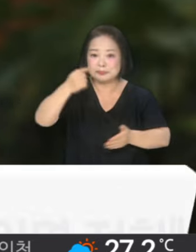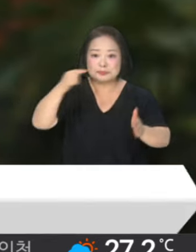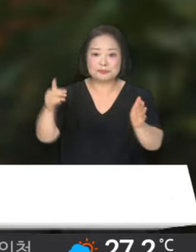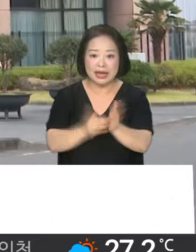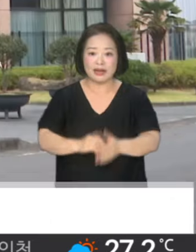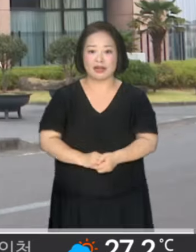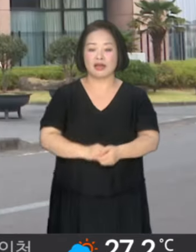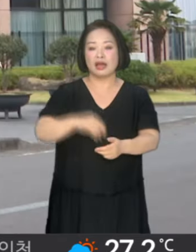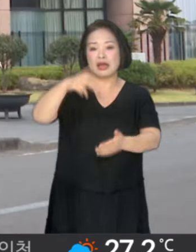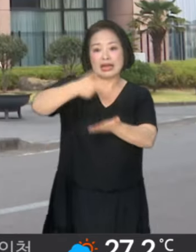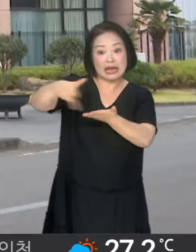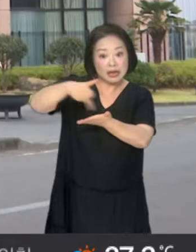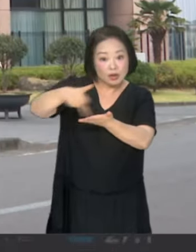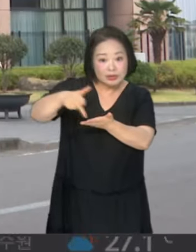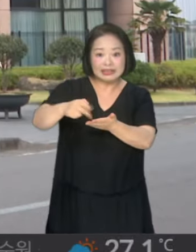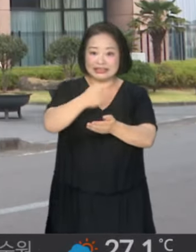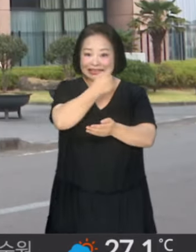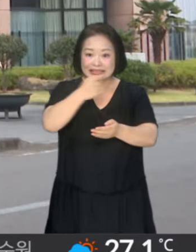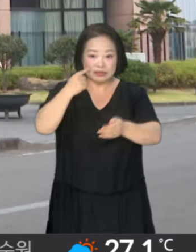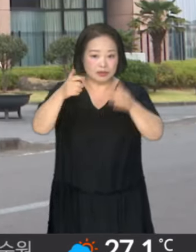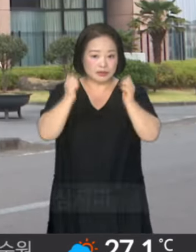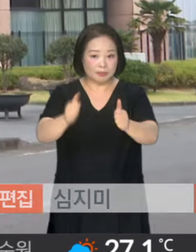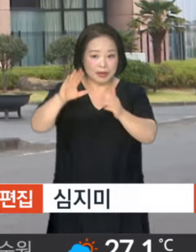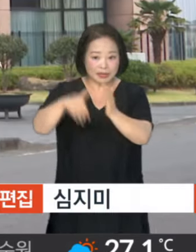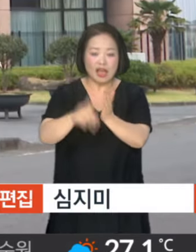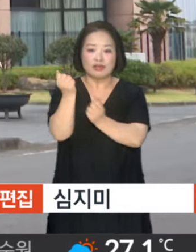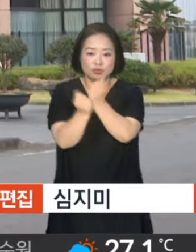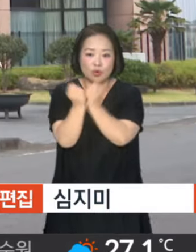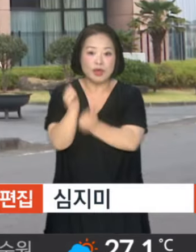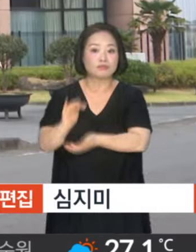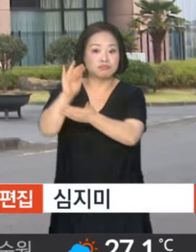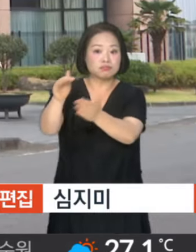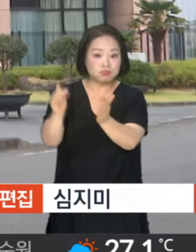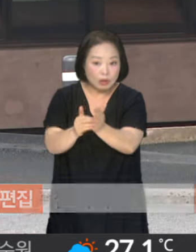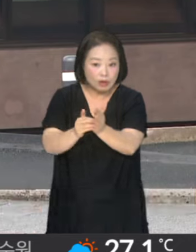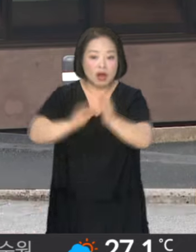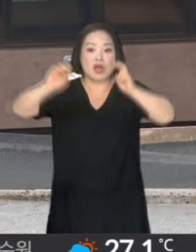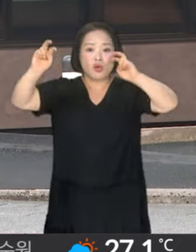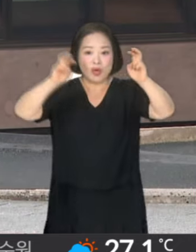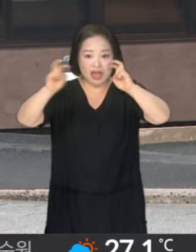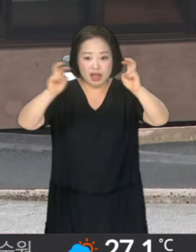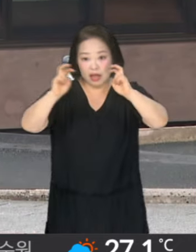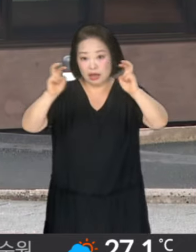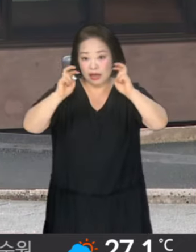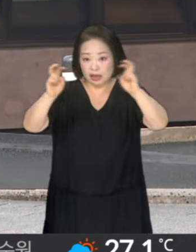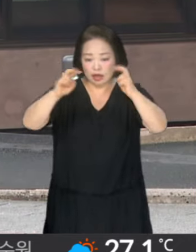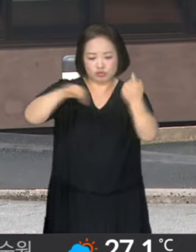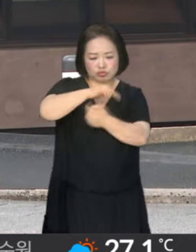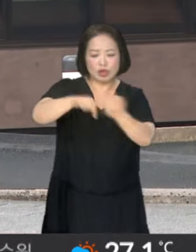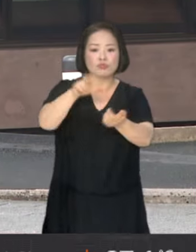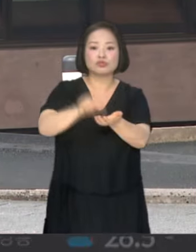카카오 측은 재판 과정에서 사실관계를 성실히 소명하고 경영 공백 역시 최소화하기